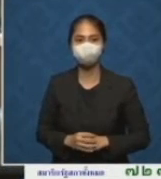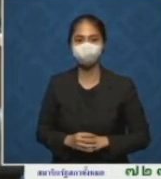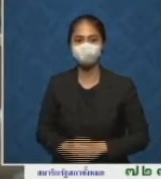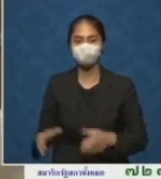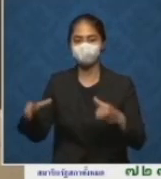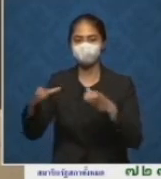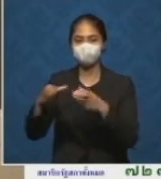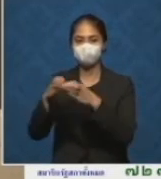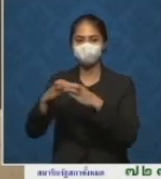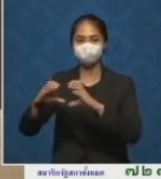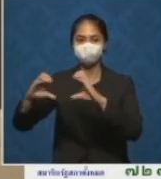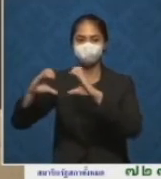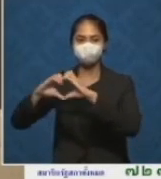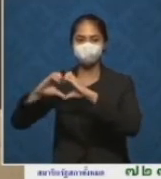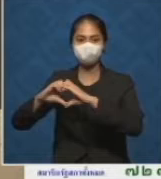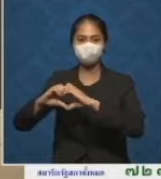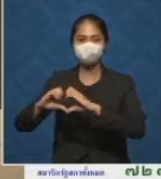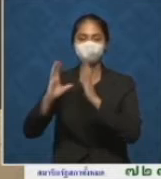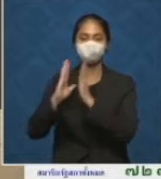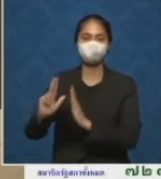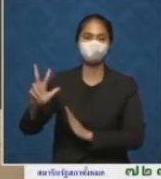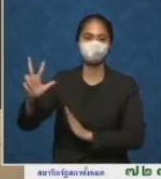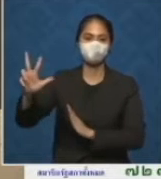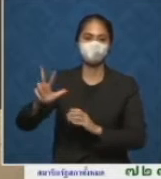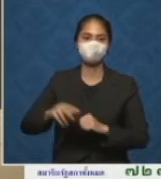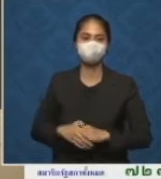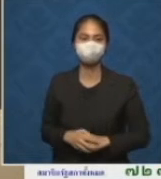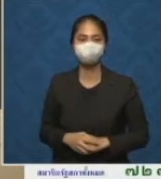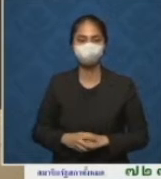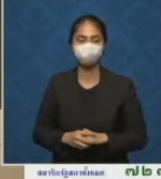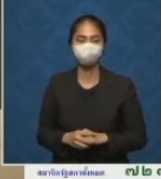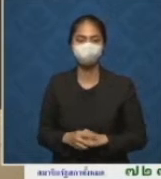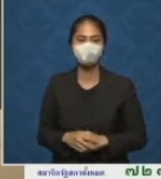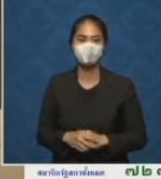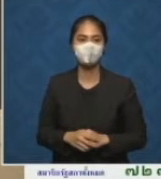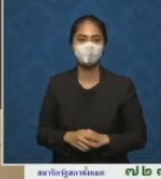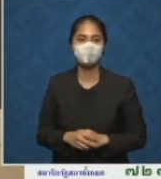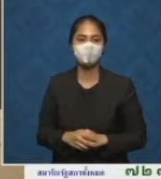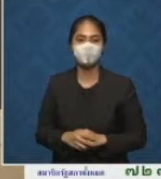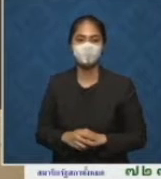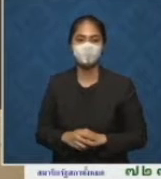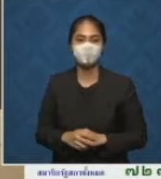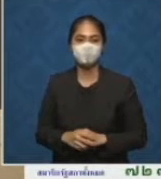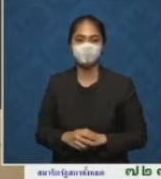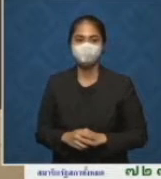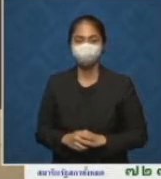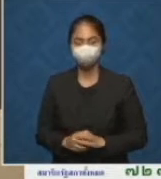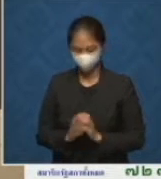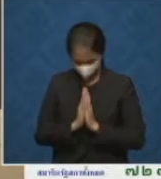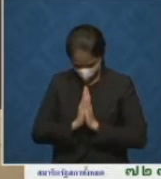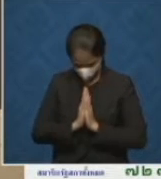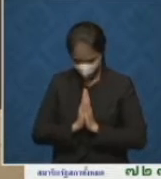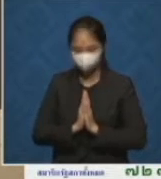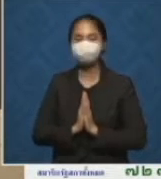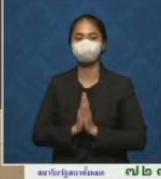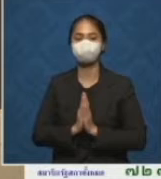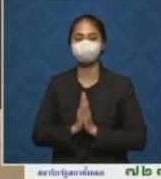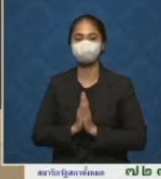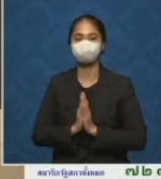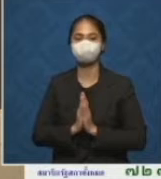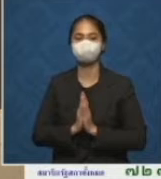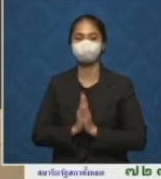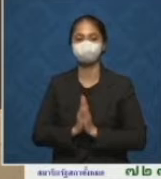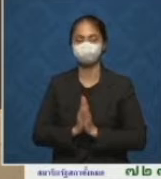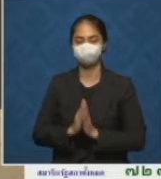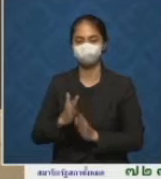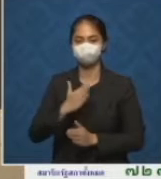ภูมิใจไทย3ท่านครับ กราบเรียนท่านประธานรัฐสภาที่เคาร